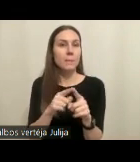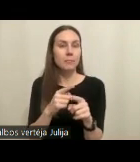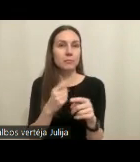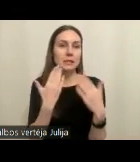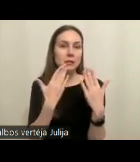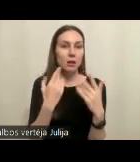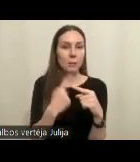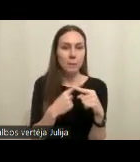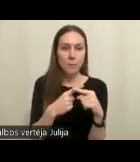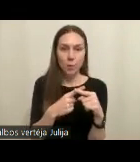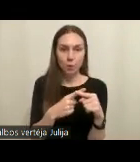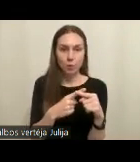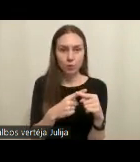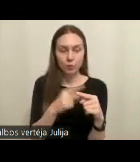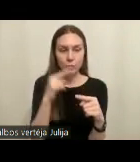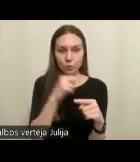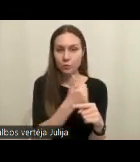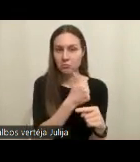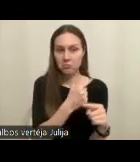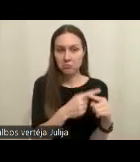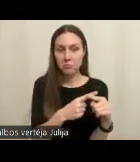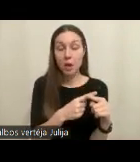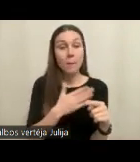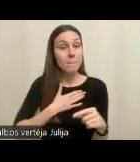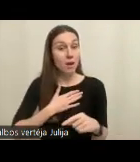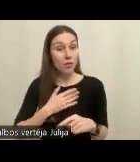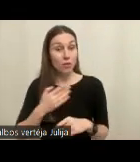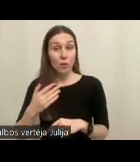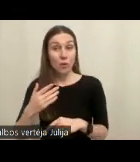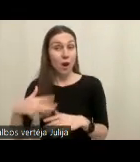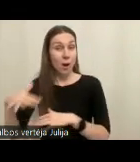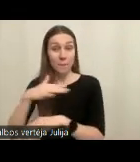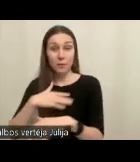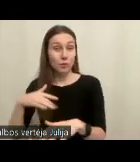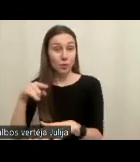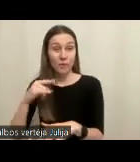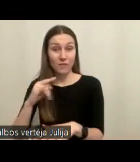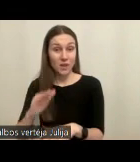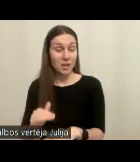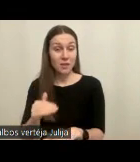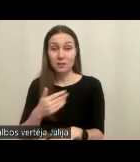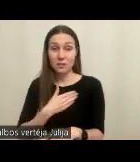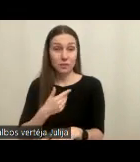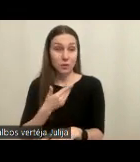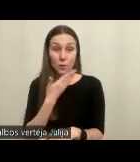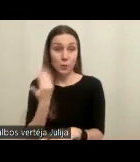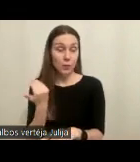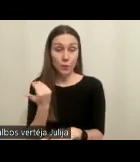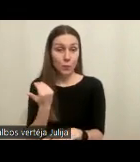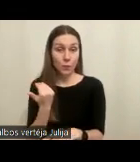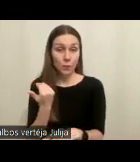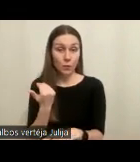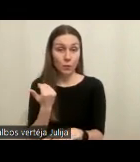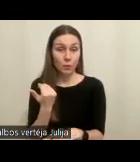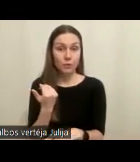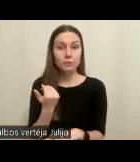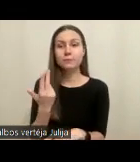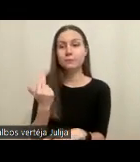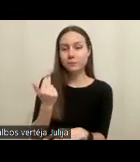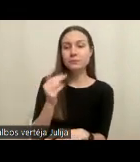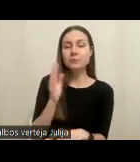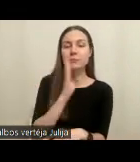Tai eina nuo vaikystės. Mano aplinkoje to nebuvo. Taip. Jį tiesiog darydavo tą